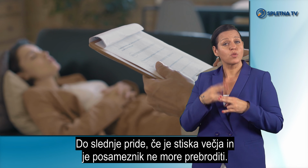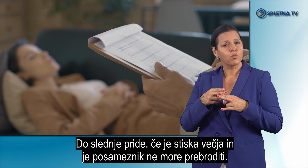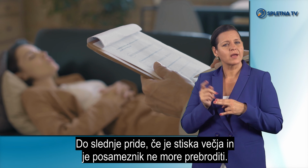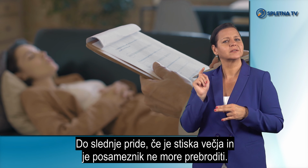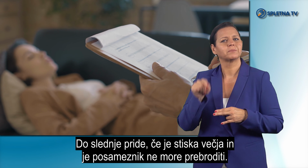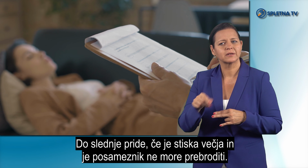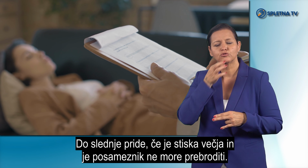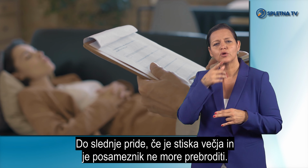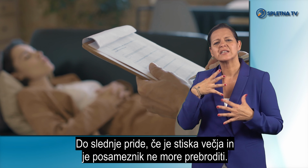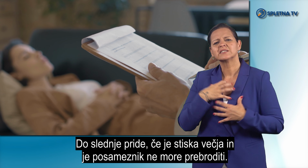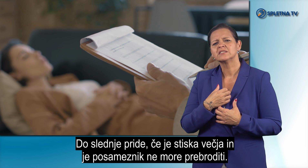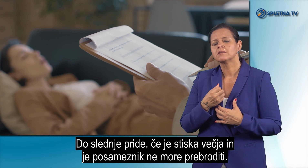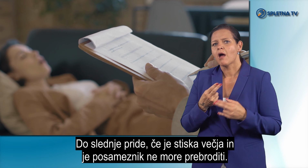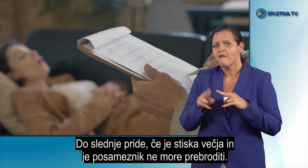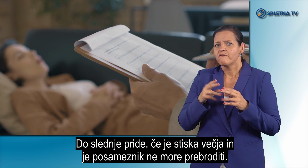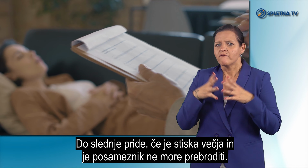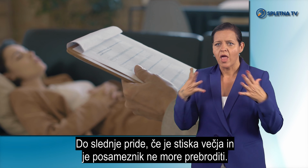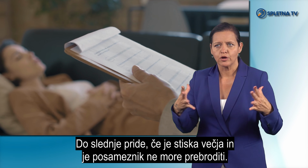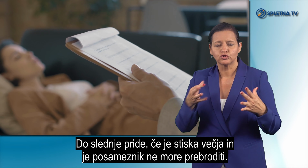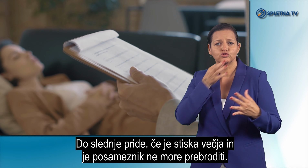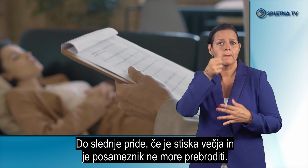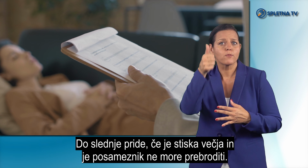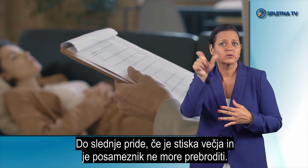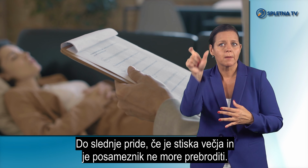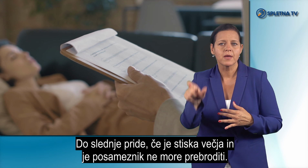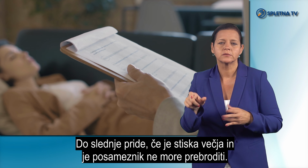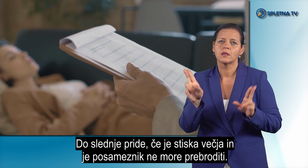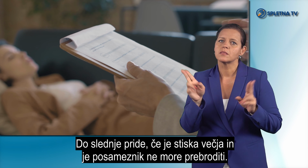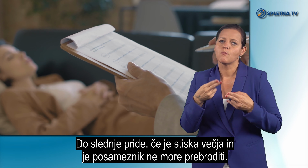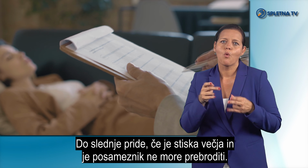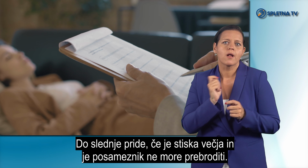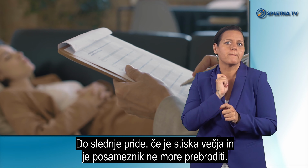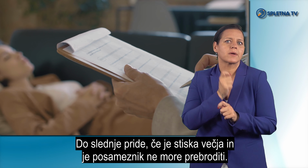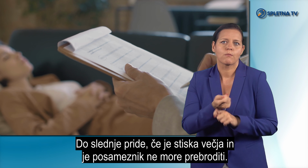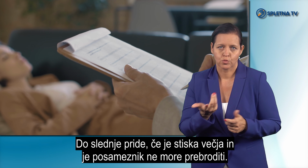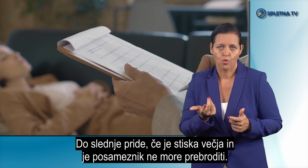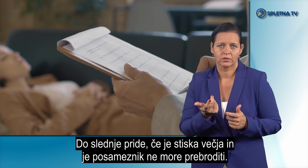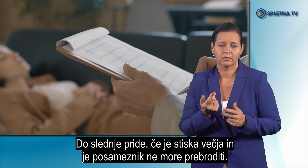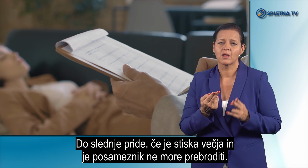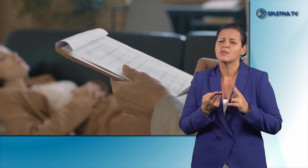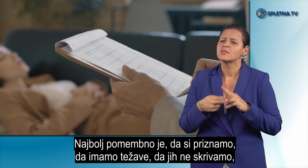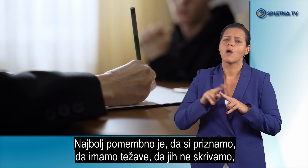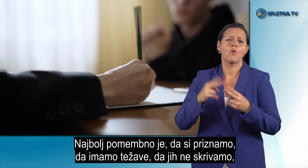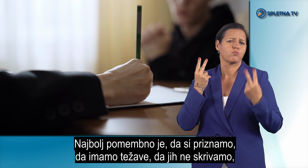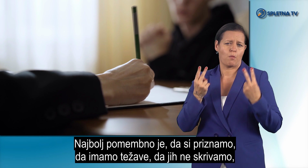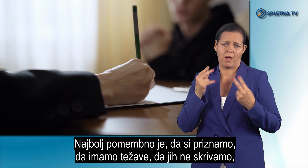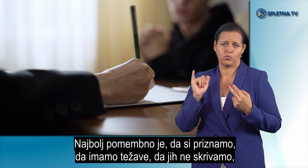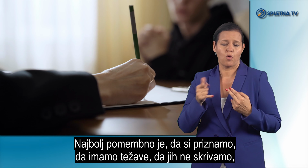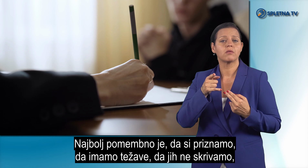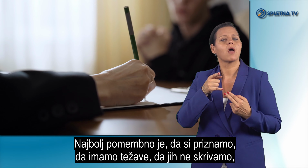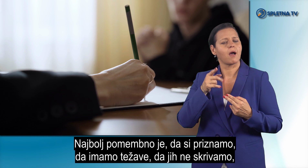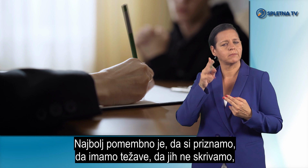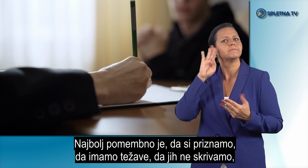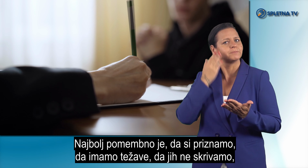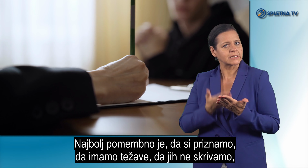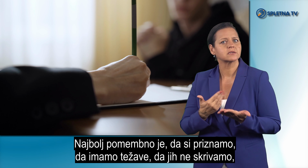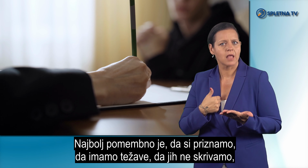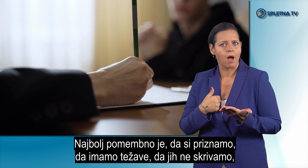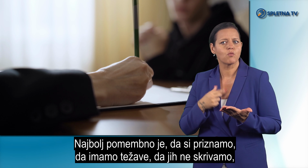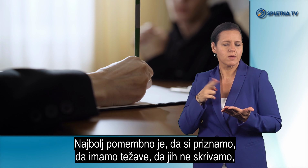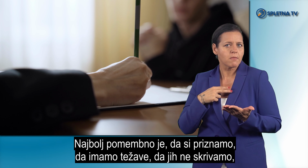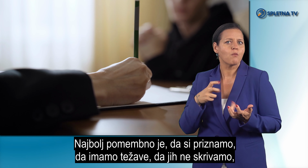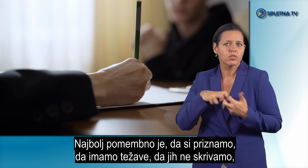Do slednje pride, če je stiska večja in je posameznik ne more prebroditi. Najbolj pomembno je, da si